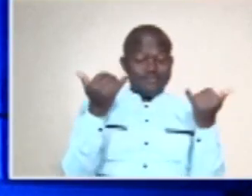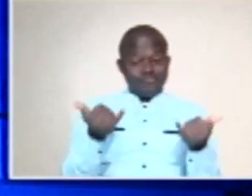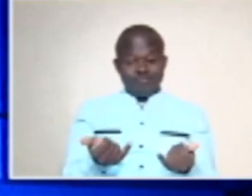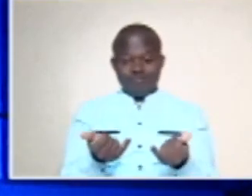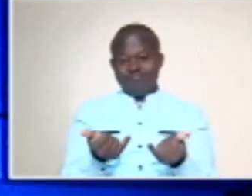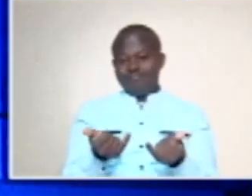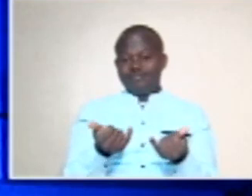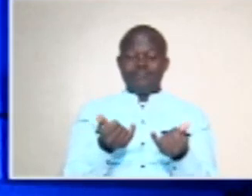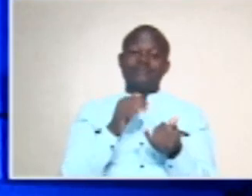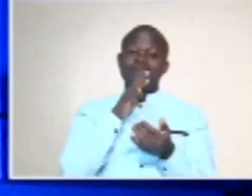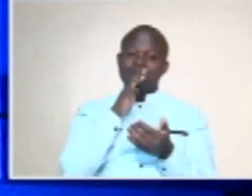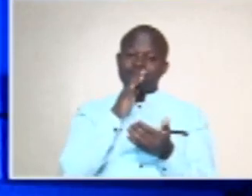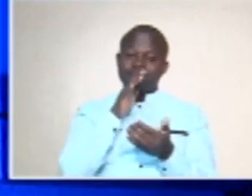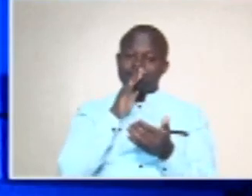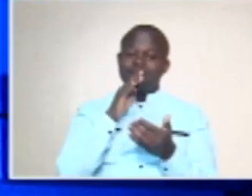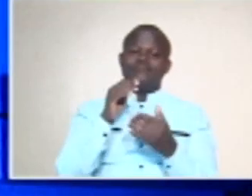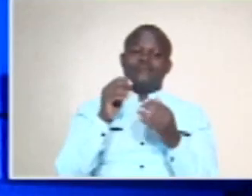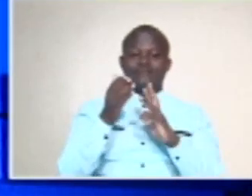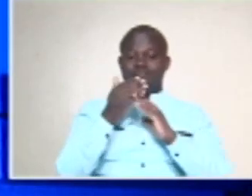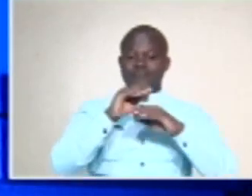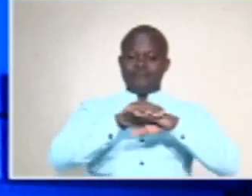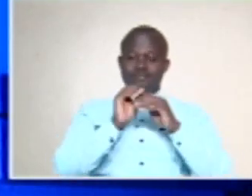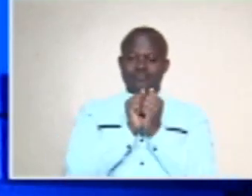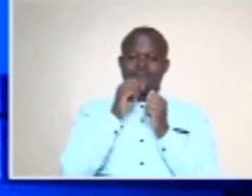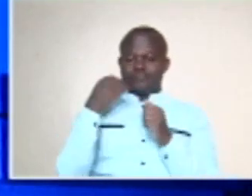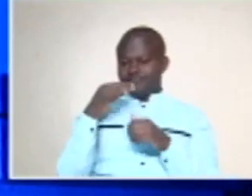ubwo turasigeze noneho hagati y'ubwongereza